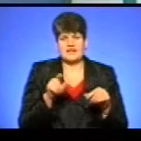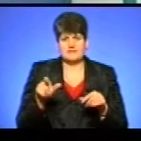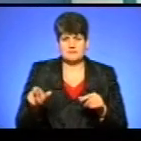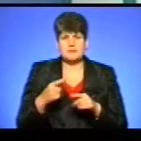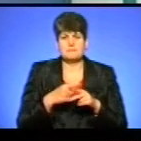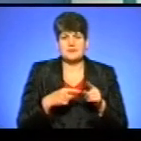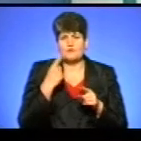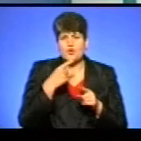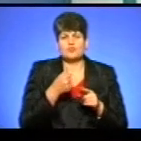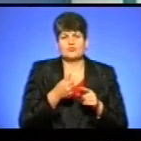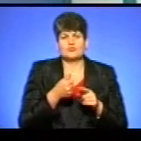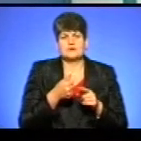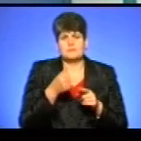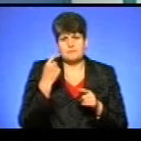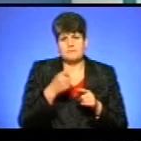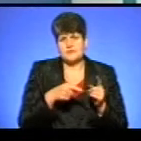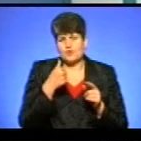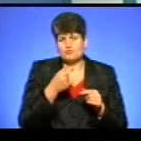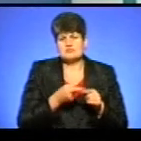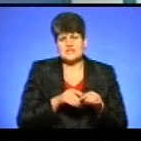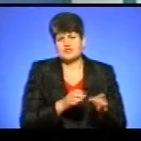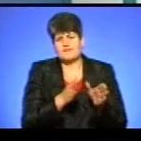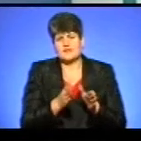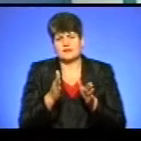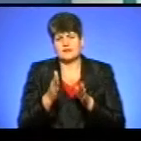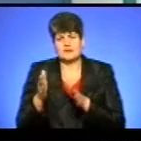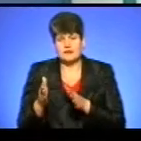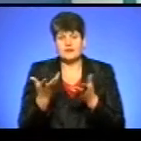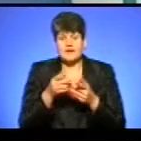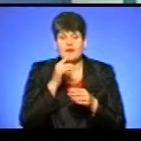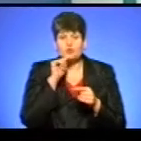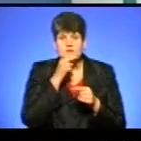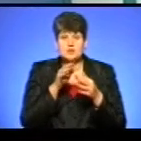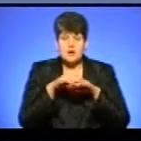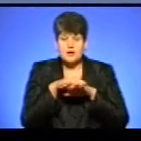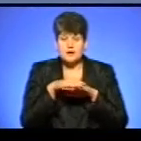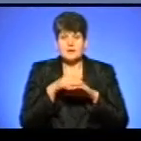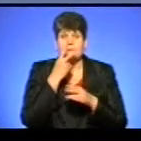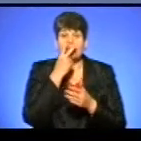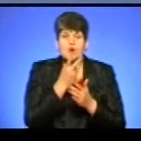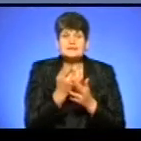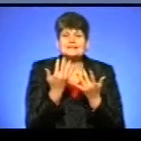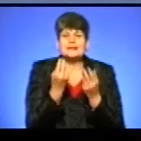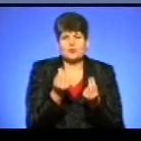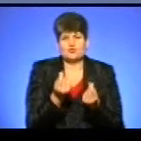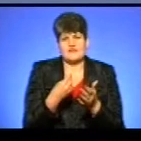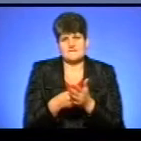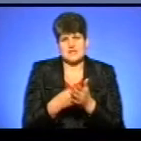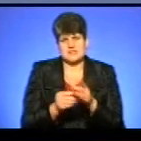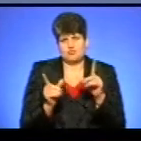ми це рішення відкладали. Півроку намагалися не приймати. Але є економічні розрахунки, які показують, скільки коштує вартість